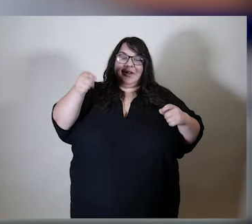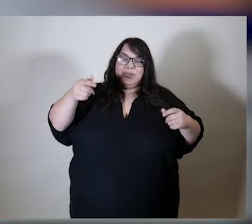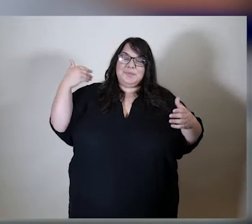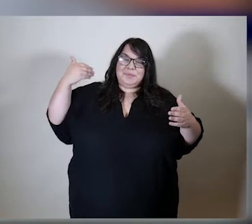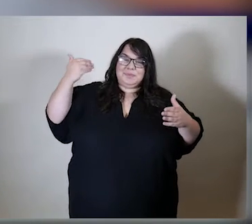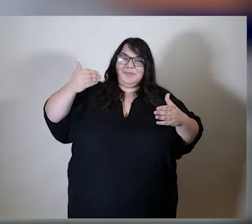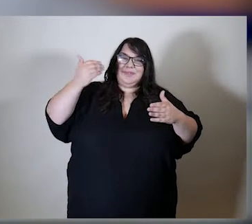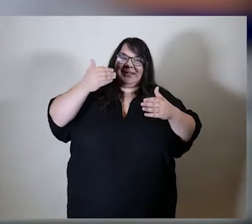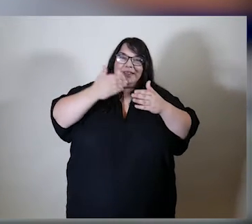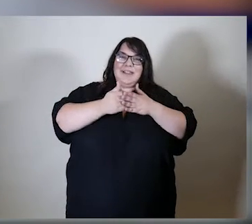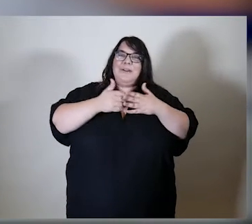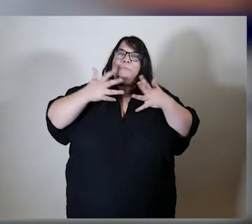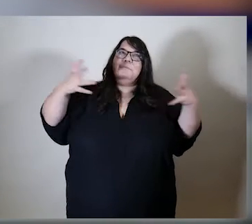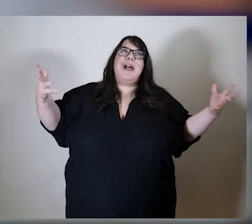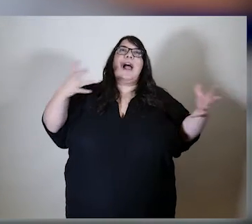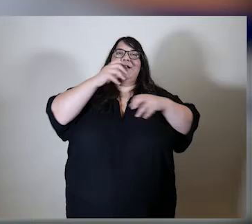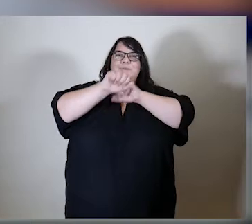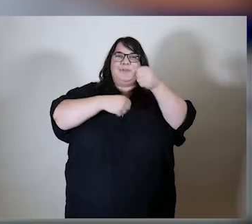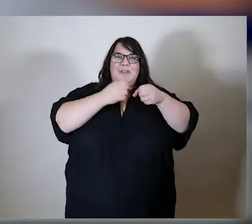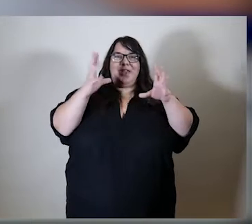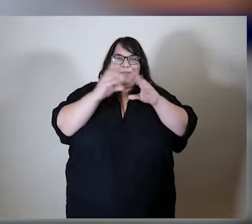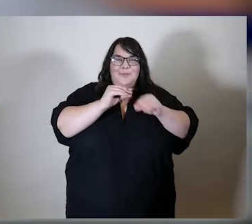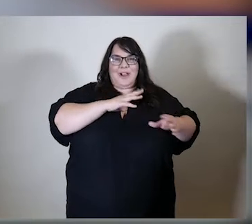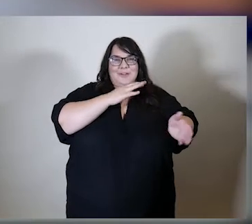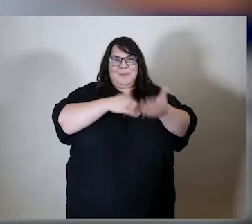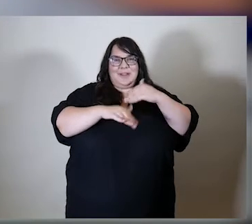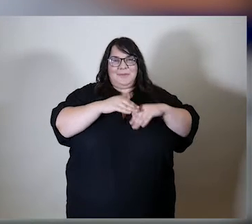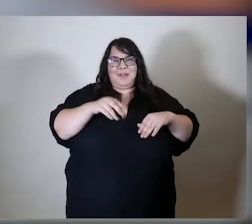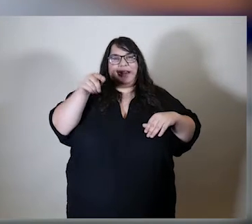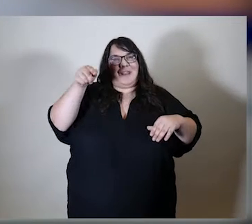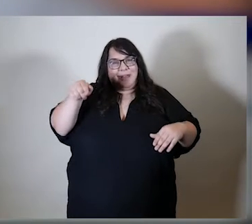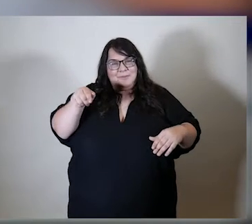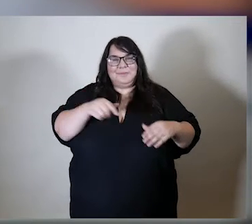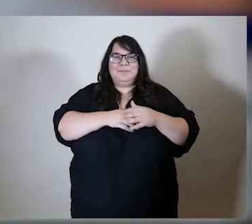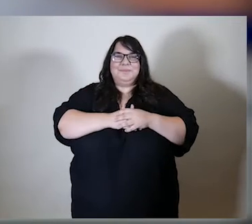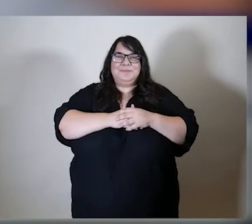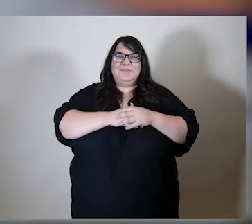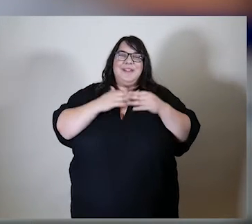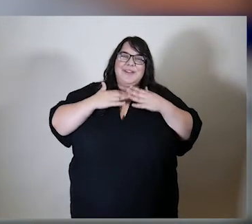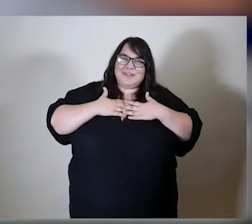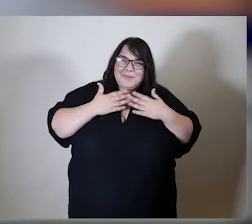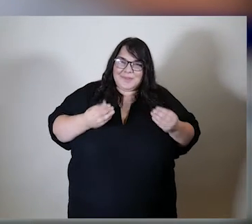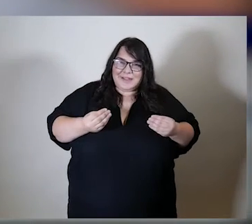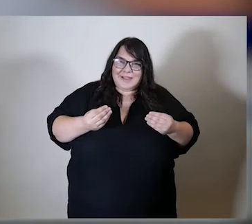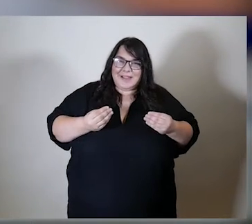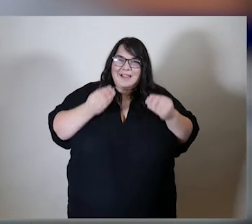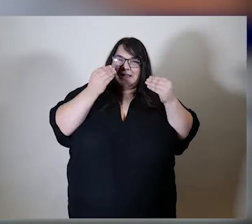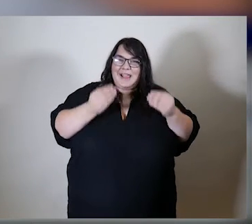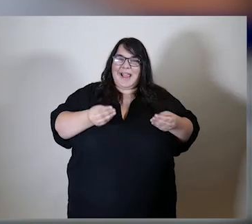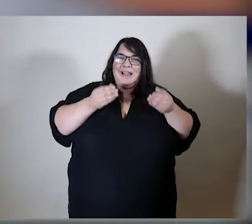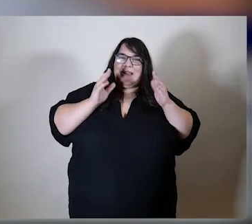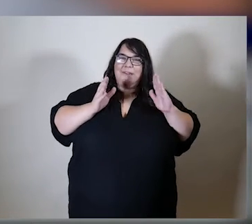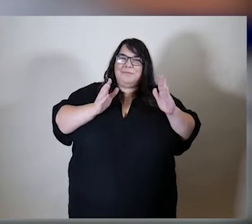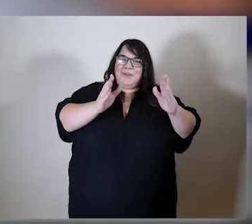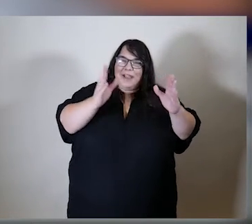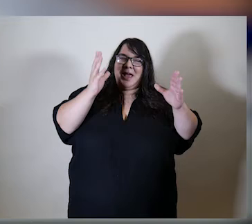ετών κάνει τιτάνιες προσπάθειες για τα ΑΜΕΑ από όλες τις θέσεις που υπηρετεί. Ευχαριστώ πολύ. Καλή πορεία